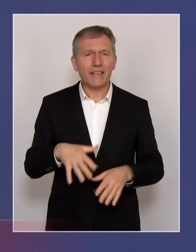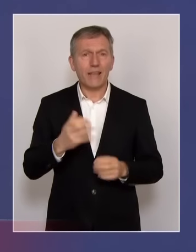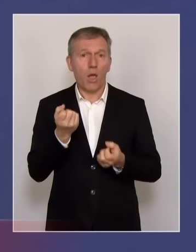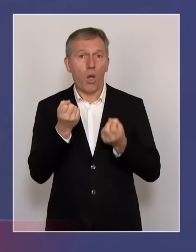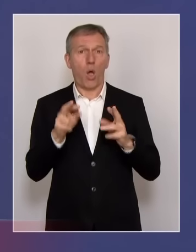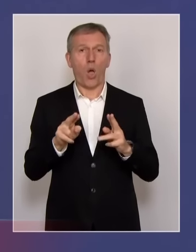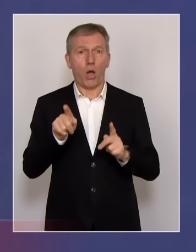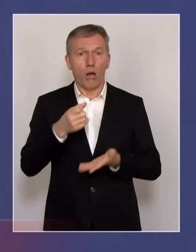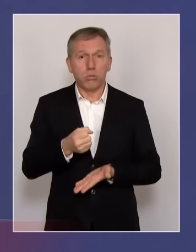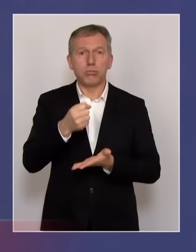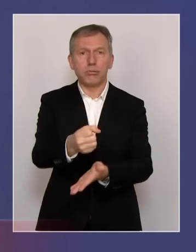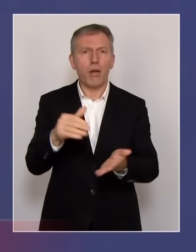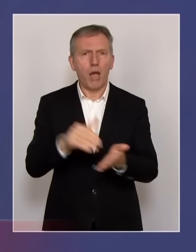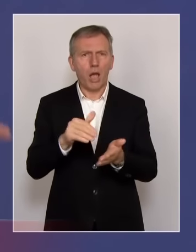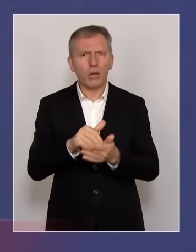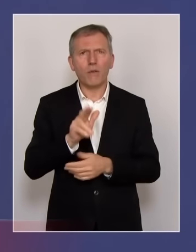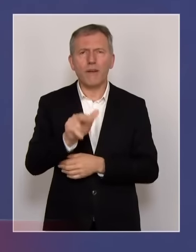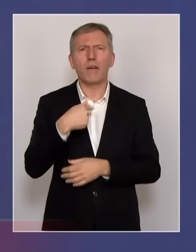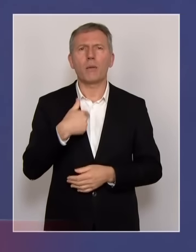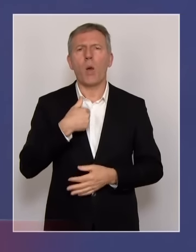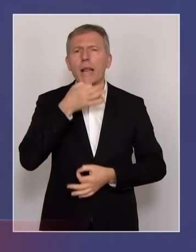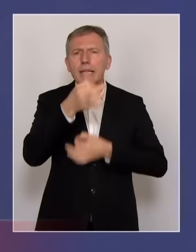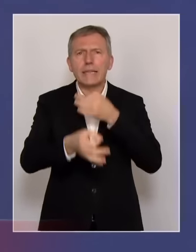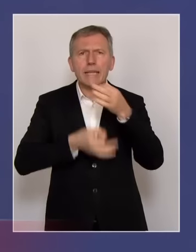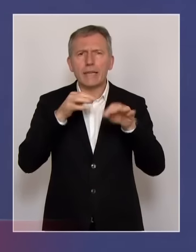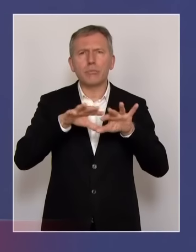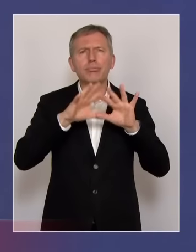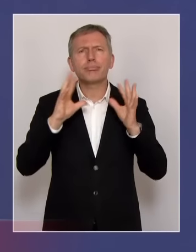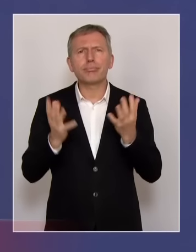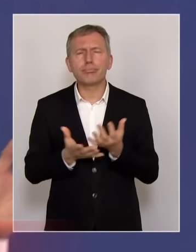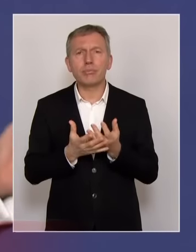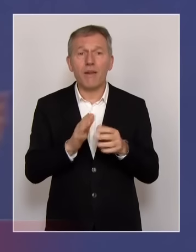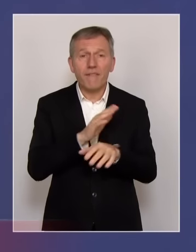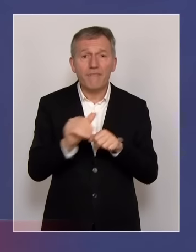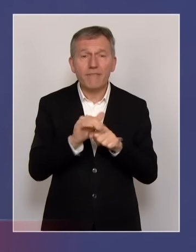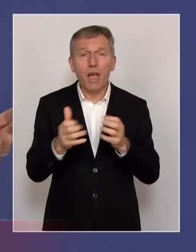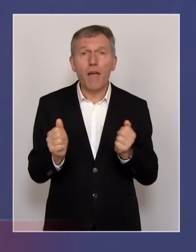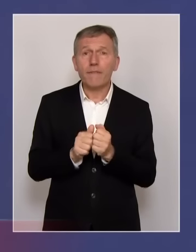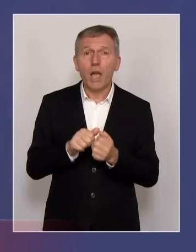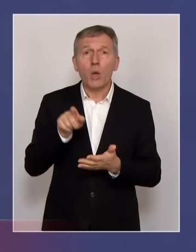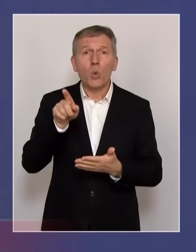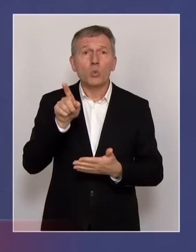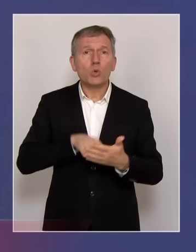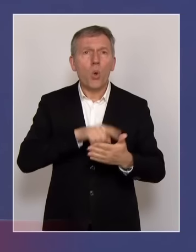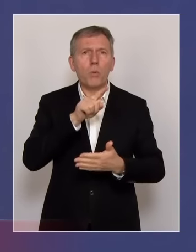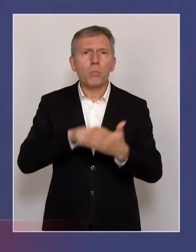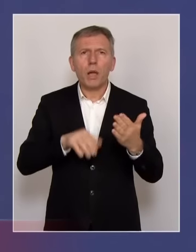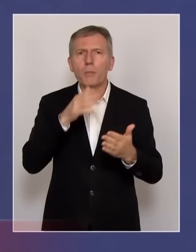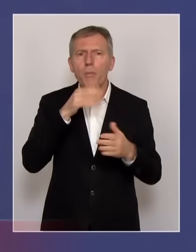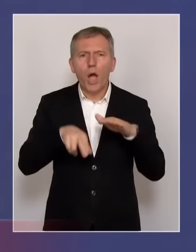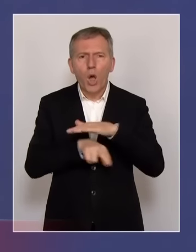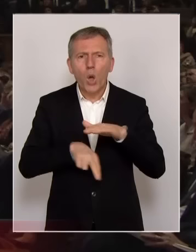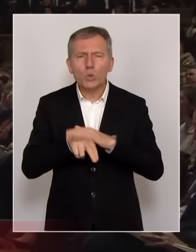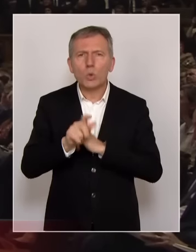que nous allons transmettre et que tout ce que je viens de dire ne peut pas se faire en supprimant des ressources